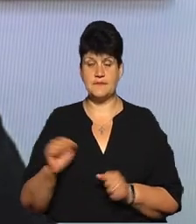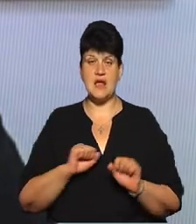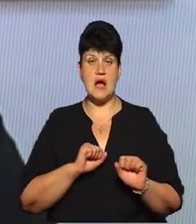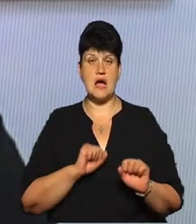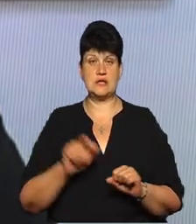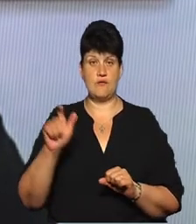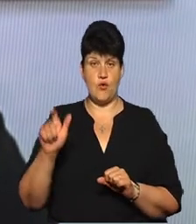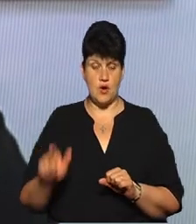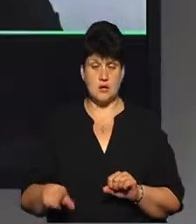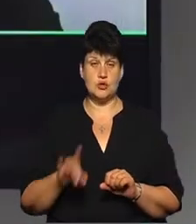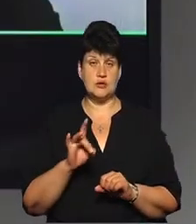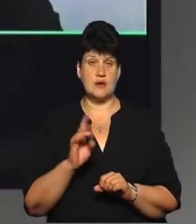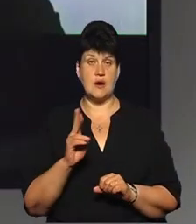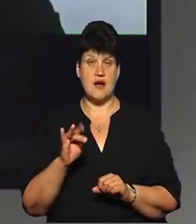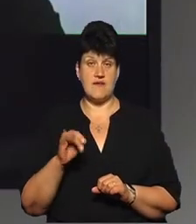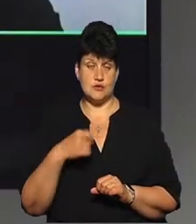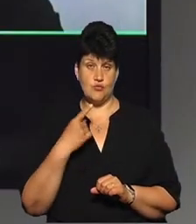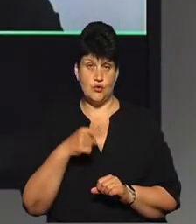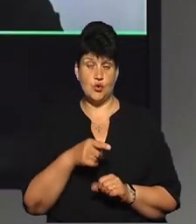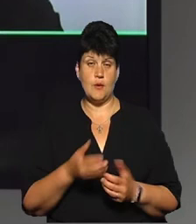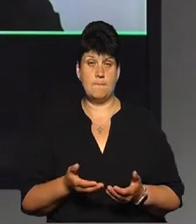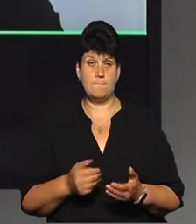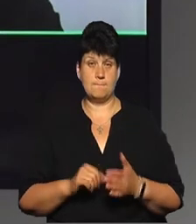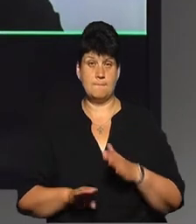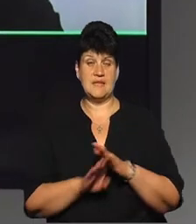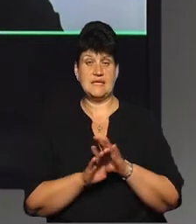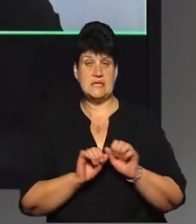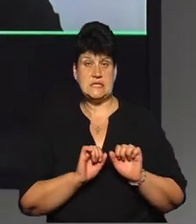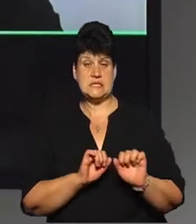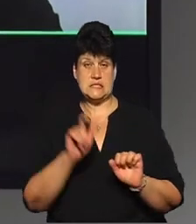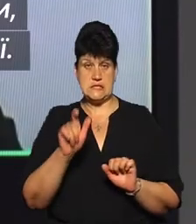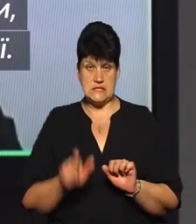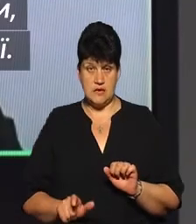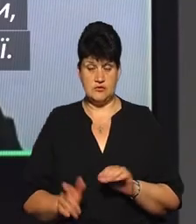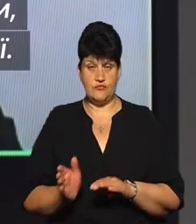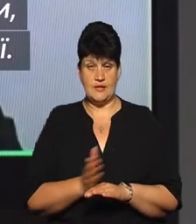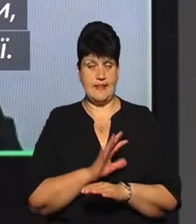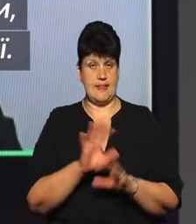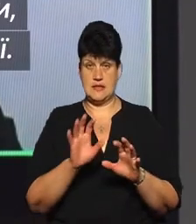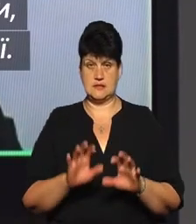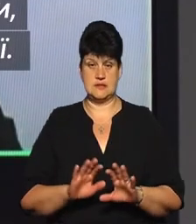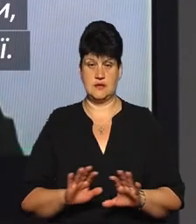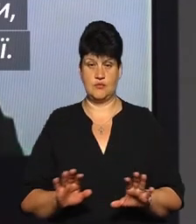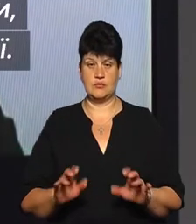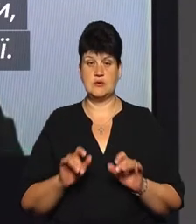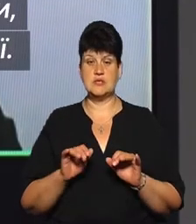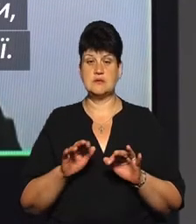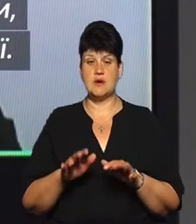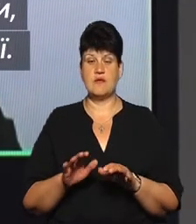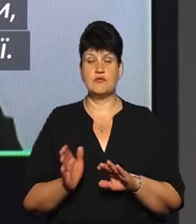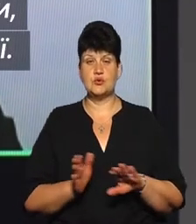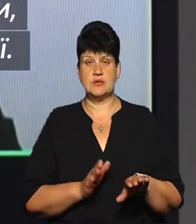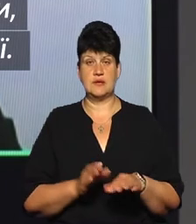Ковальчука Ростислав Кравець каже, його підзахисно відсторонили від роботи незаконно. Матеріали справи відсутні. По-перше,